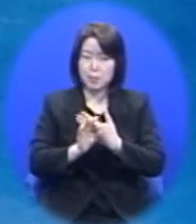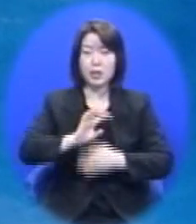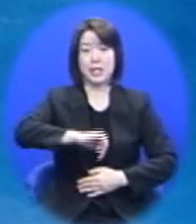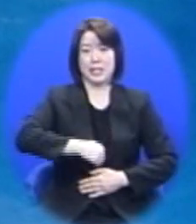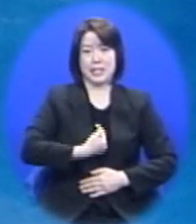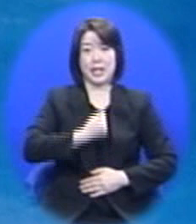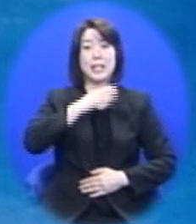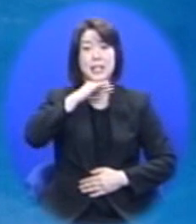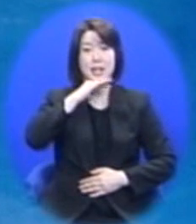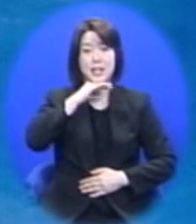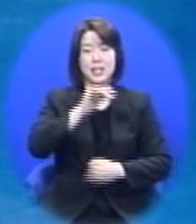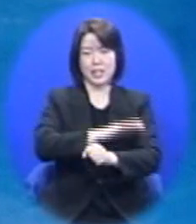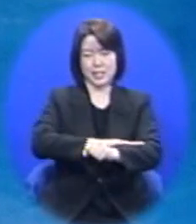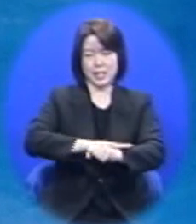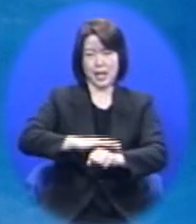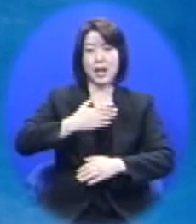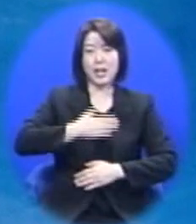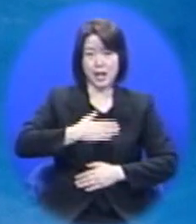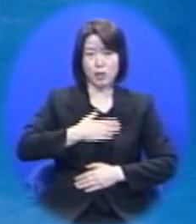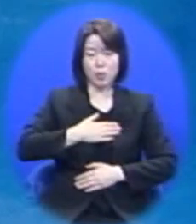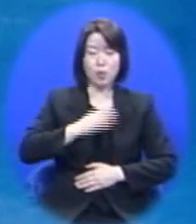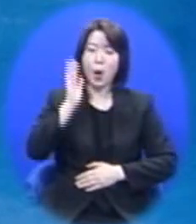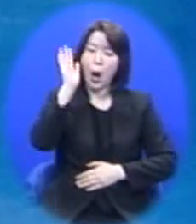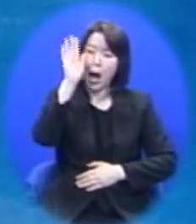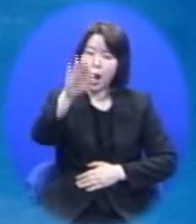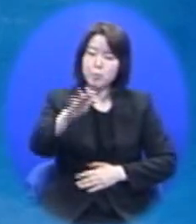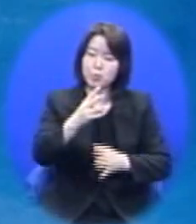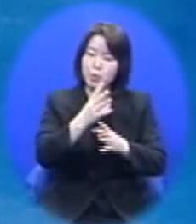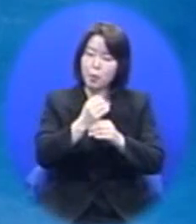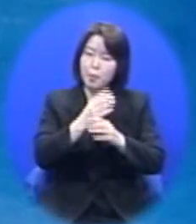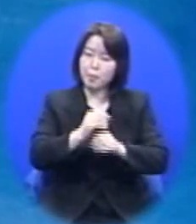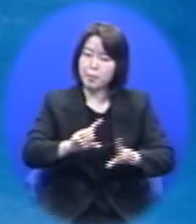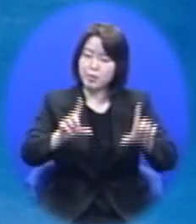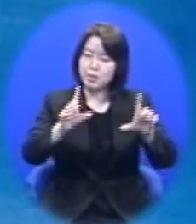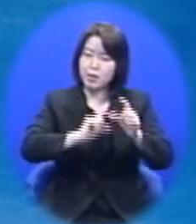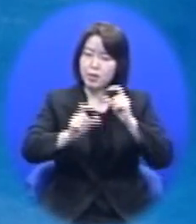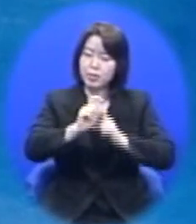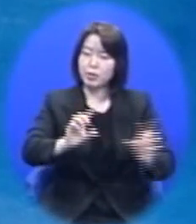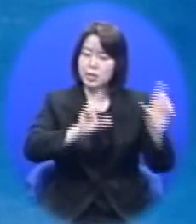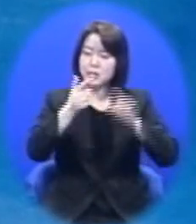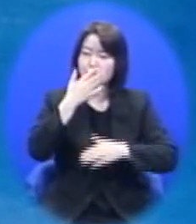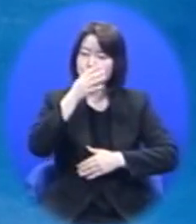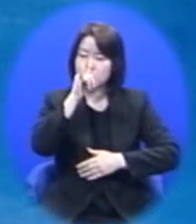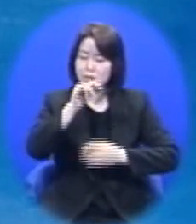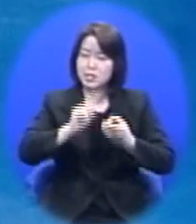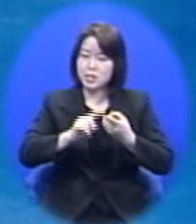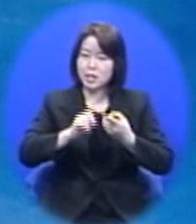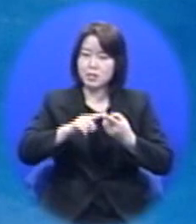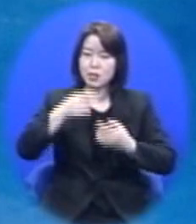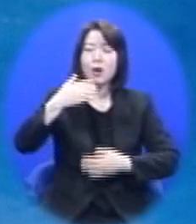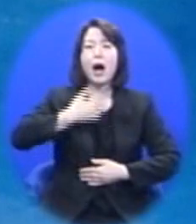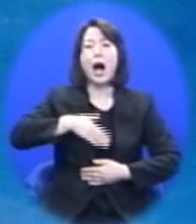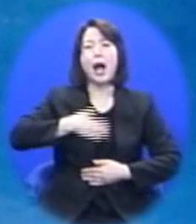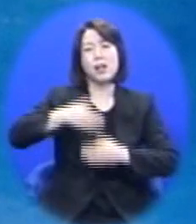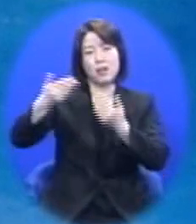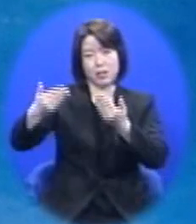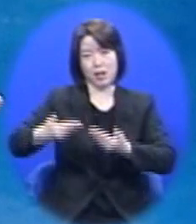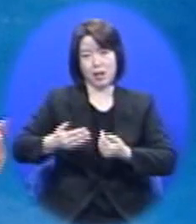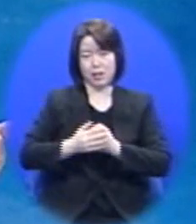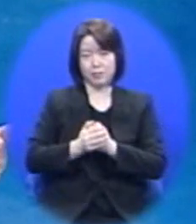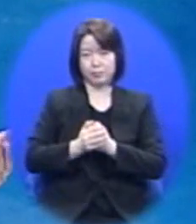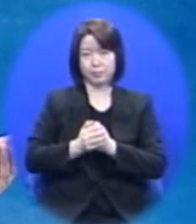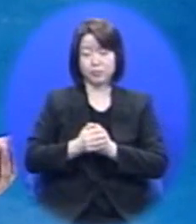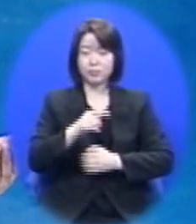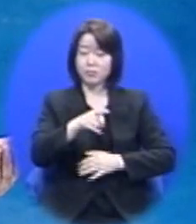나이를 제대로 알고 앞으로 몇년더 살지 좀 깨우쳐 주십시오 라는 뜻인데, 아니 이게 꼭